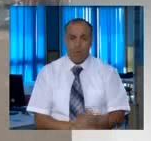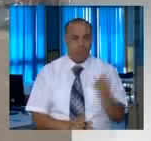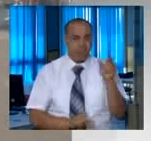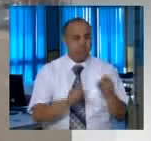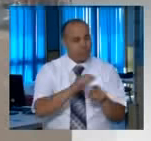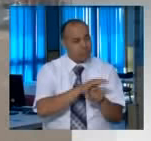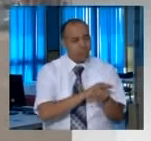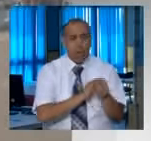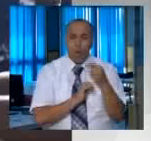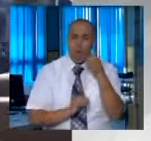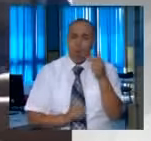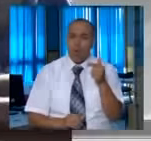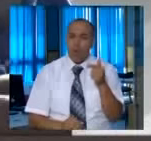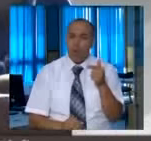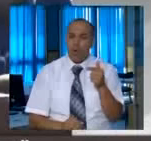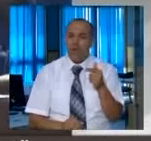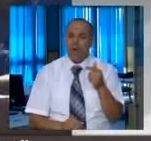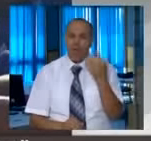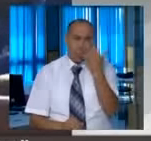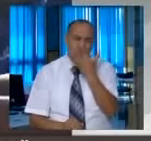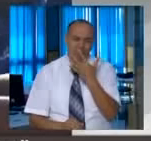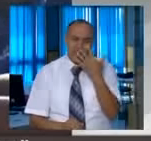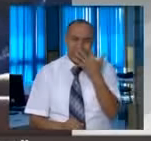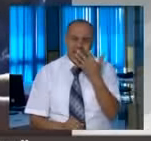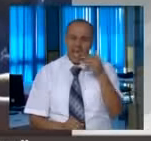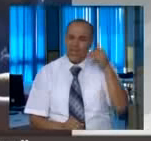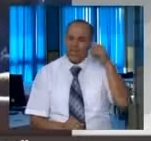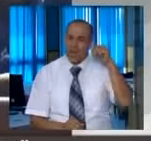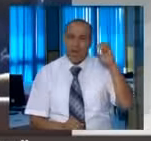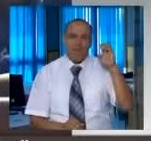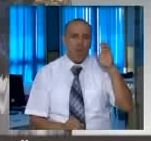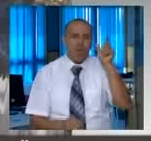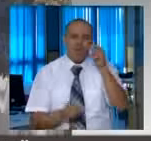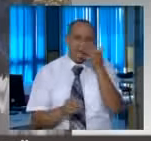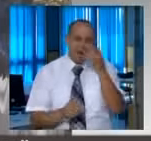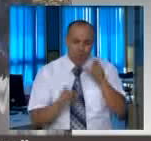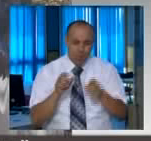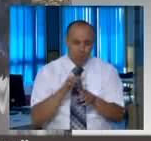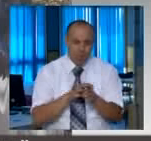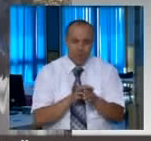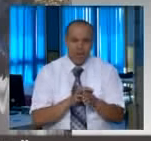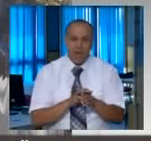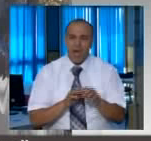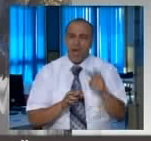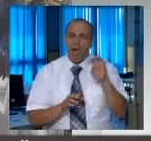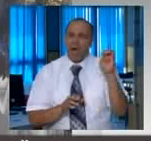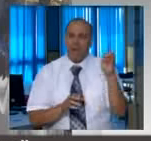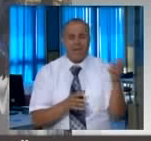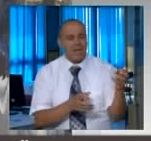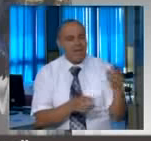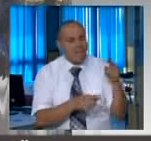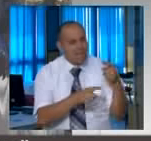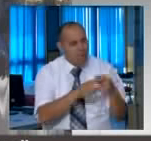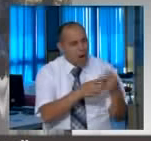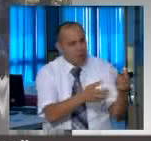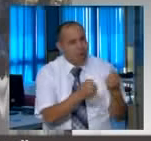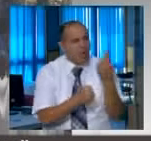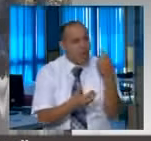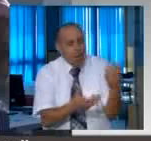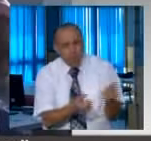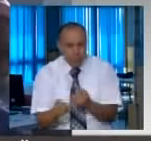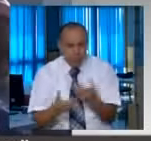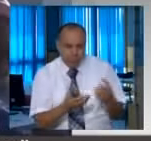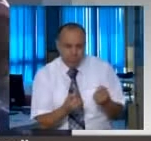قدم أغلبهم من إريتريا والصومال ونيجيريا وغامبيا، فخلال 40 عملية إنقاذ في يوم واحد